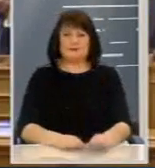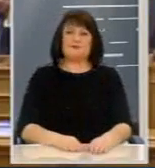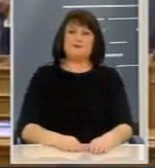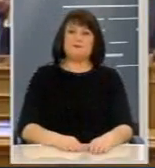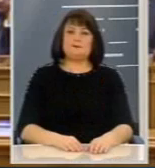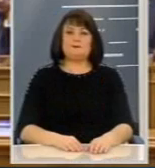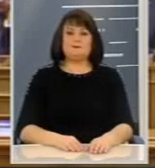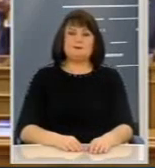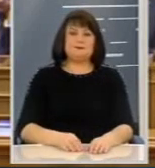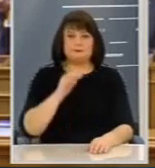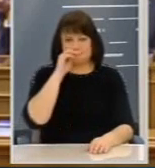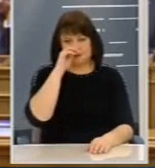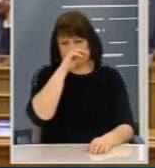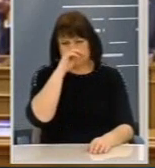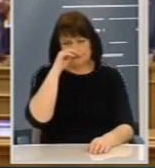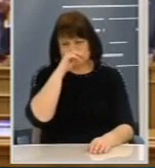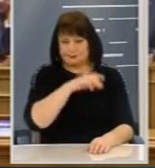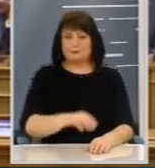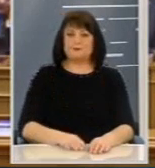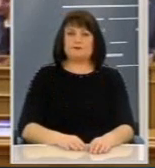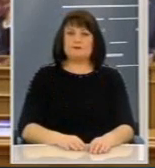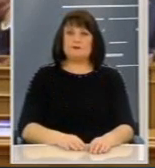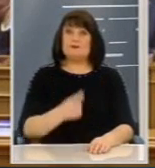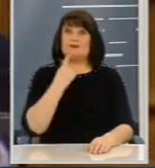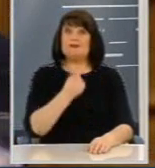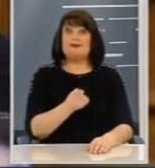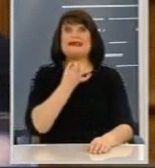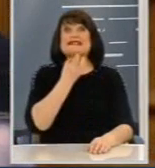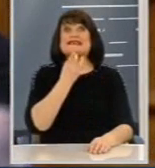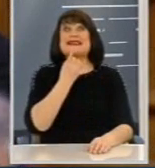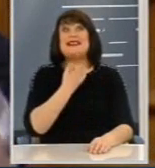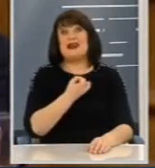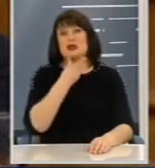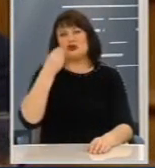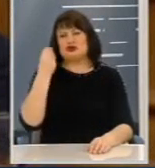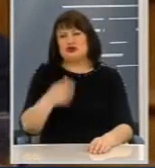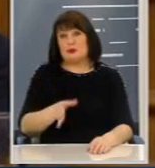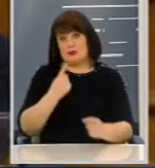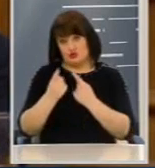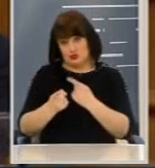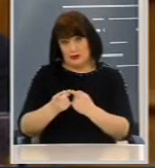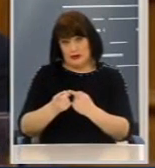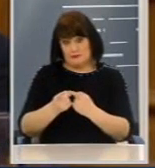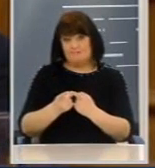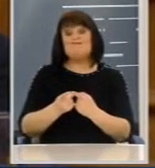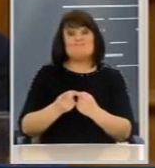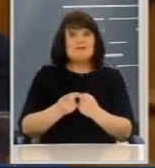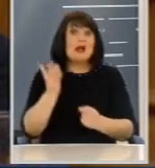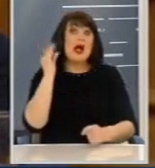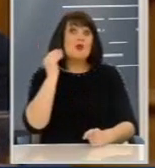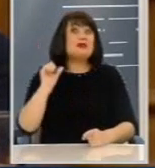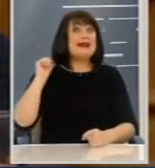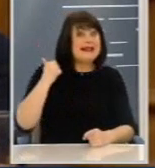για να κλείσουμε κύριε Μητσοτάκη, δεν θα μιλούσα τόσο σκληρά περί αθλειότητας εάν δεν άκουγα